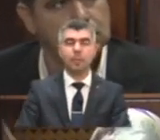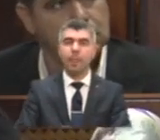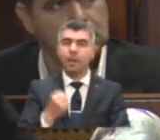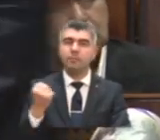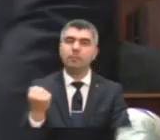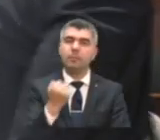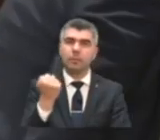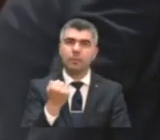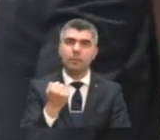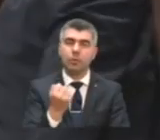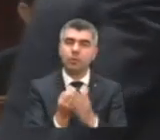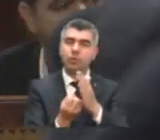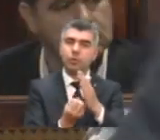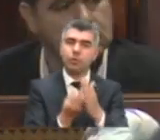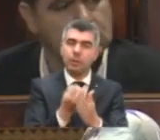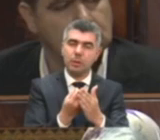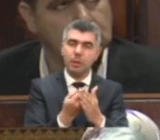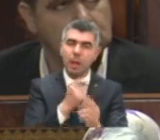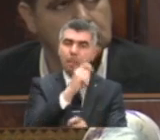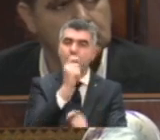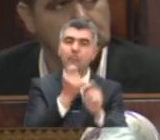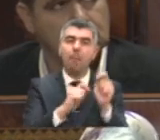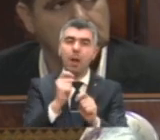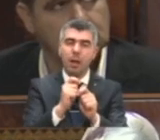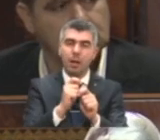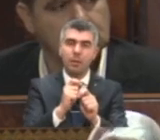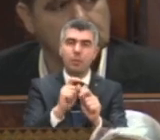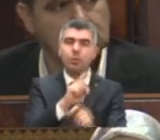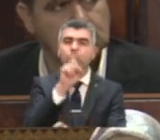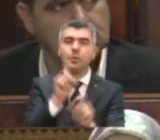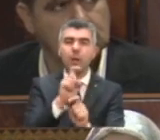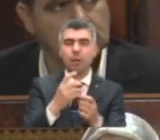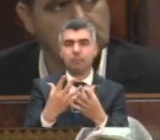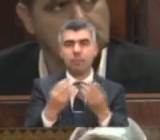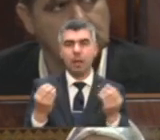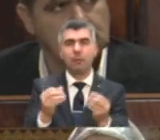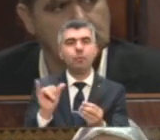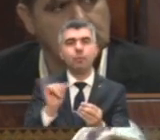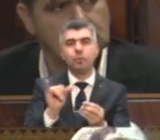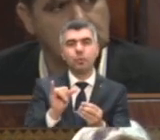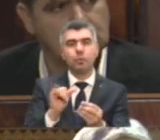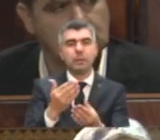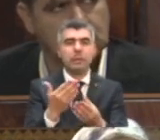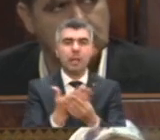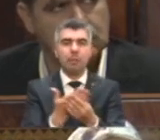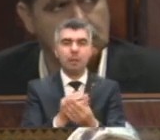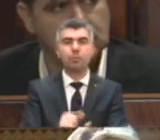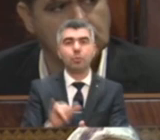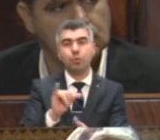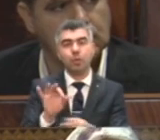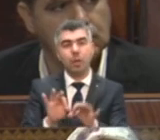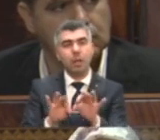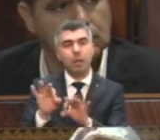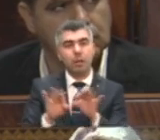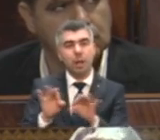في إحداث تصاميم التهيئة يدعو للتساؤل عن الأسباب الكامنة وراء ذلك. ما هي الإجراءات